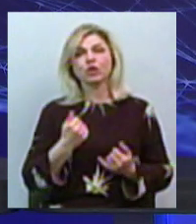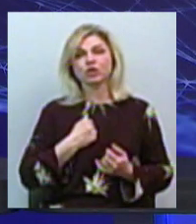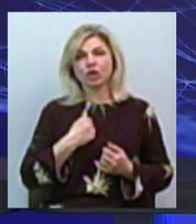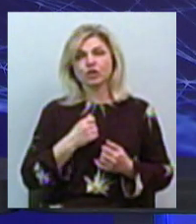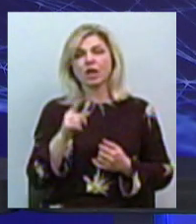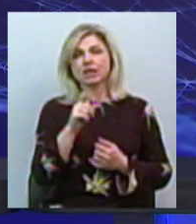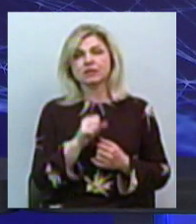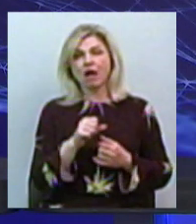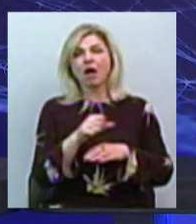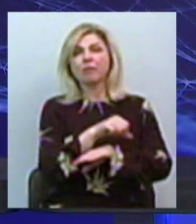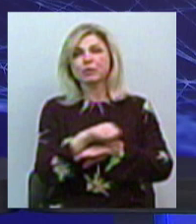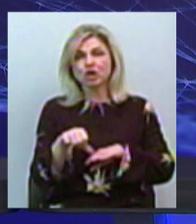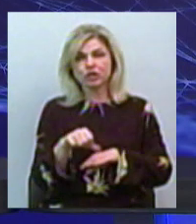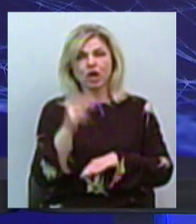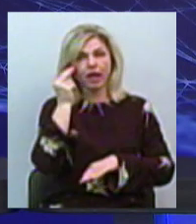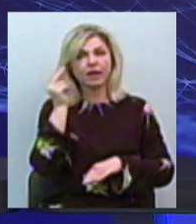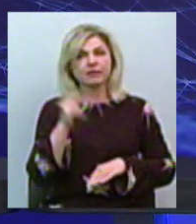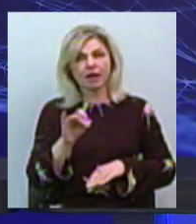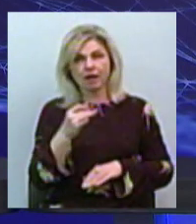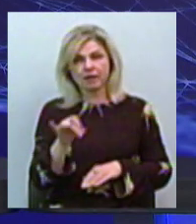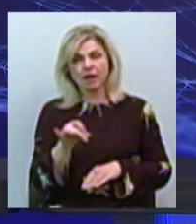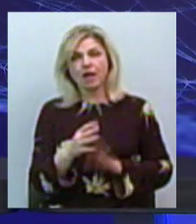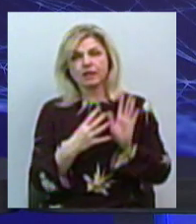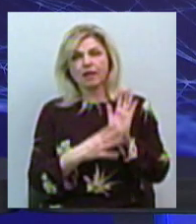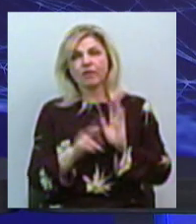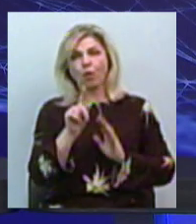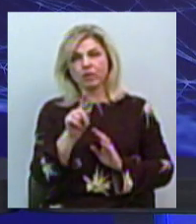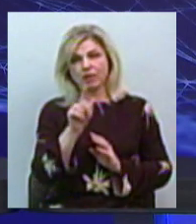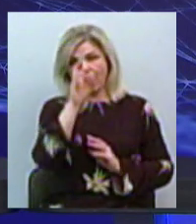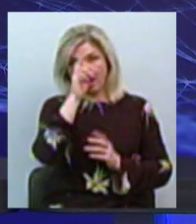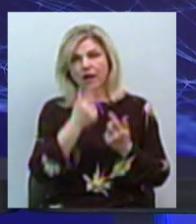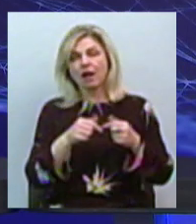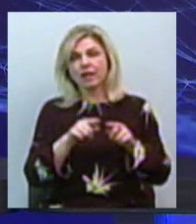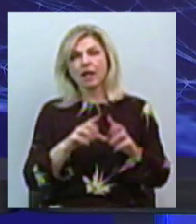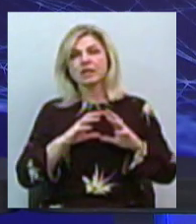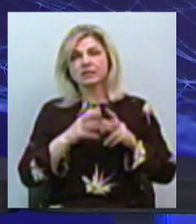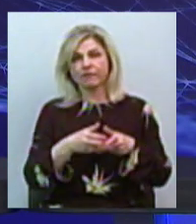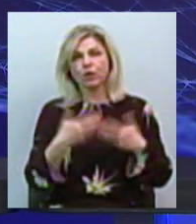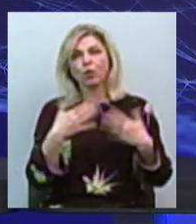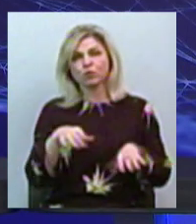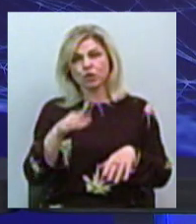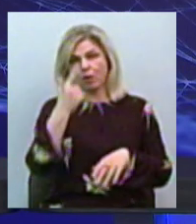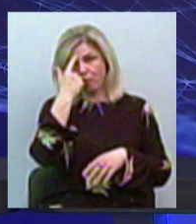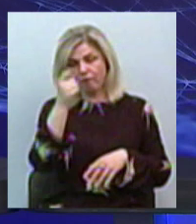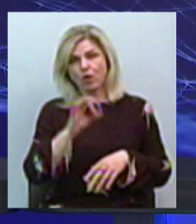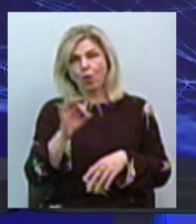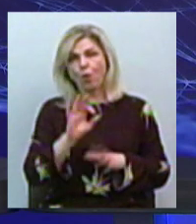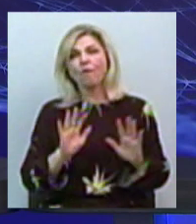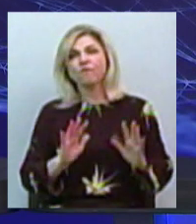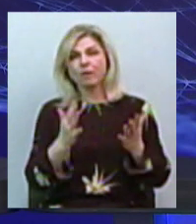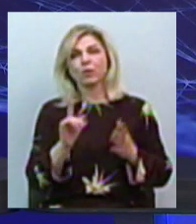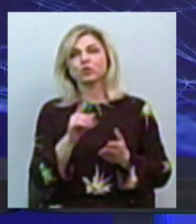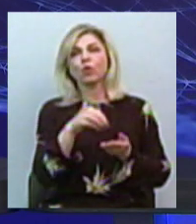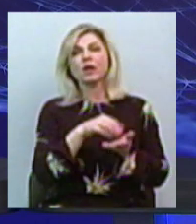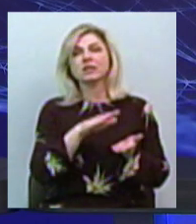межі Китаю. Це 91 країна світу вже повідомила про випадки, які зареєстровані в них. На